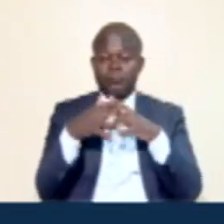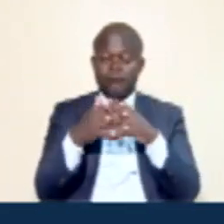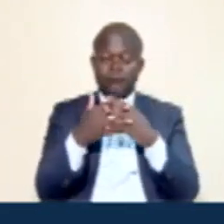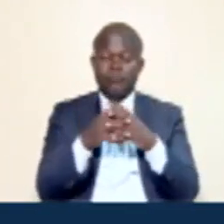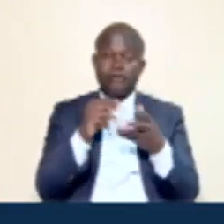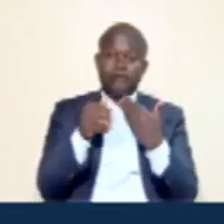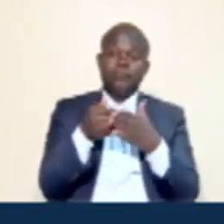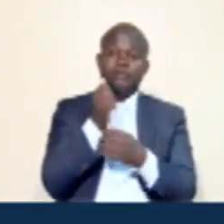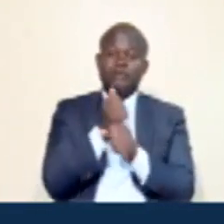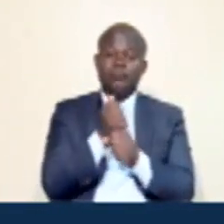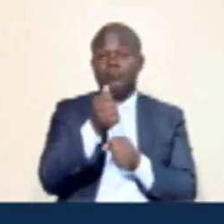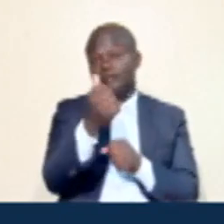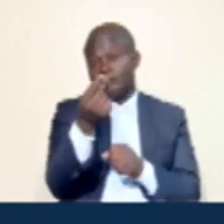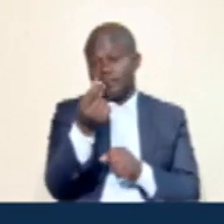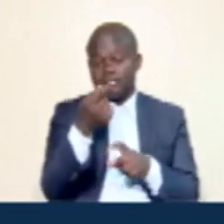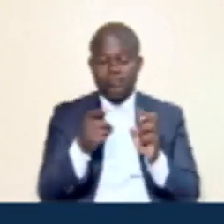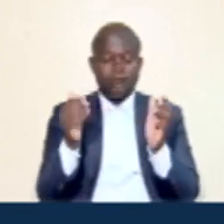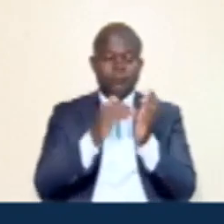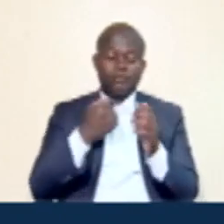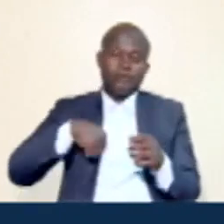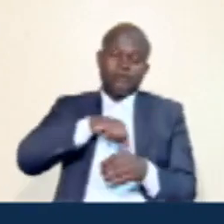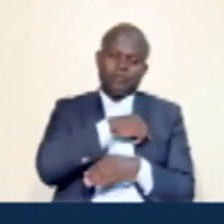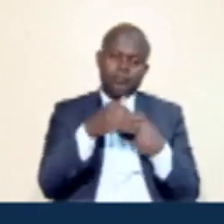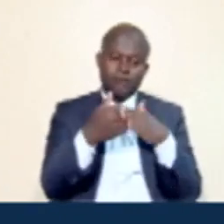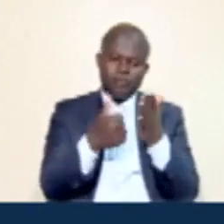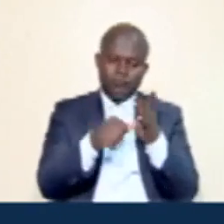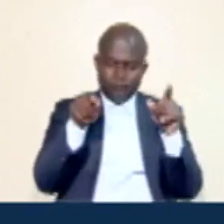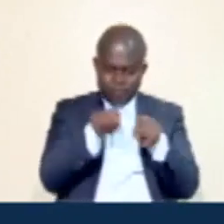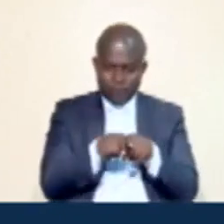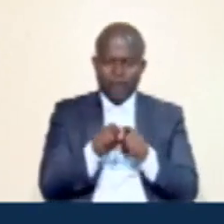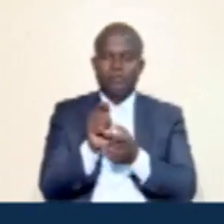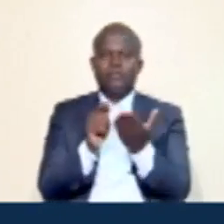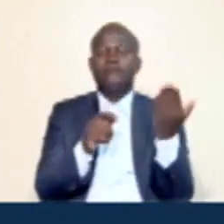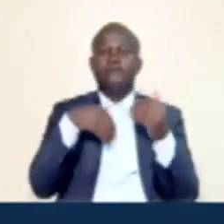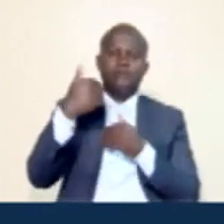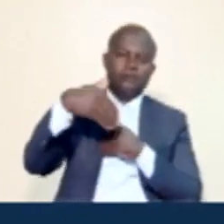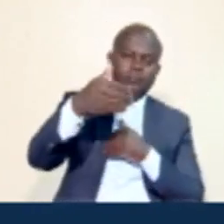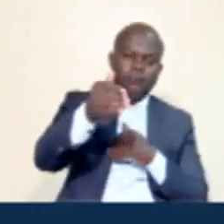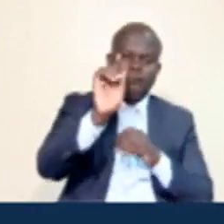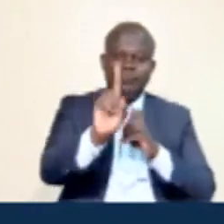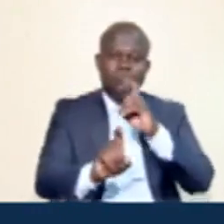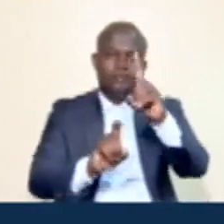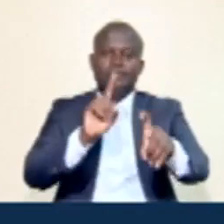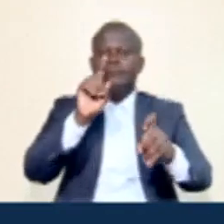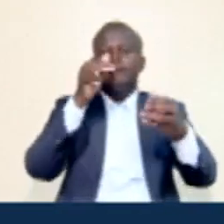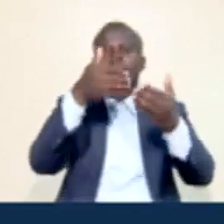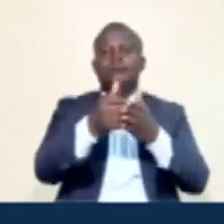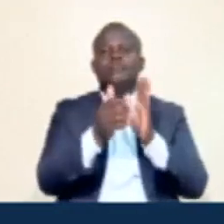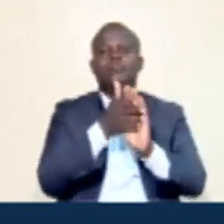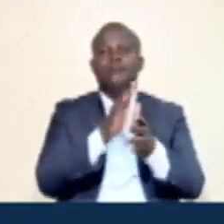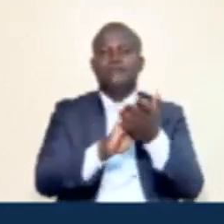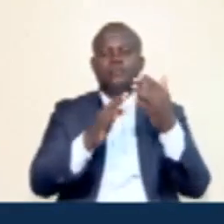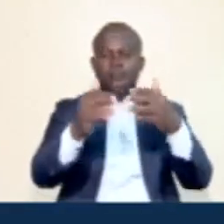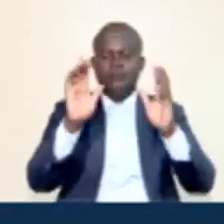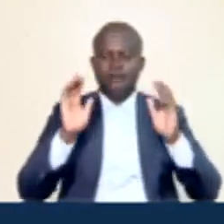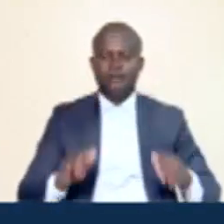bakogosha bagakorera ayo mafaranga twebwe ugasanga ikibazo ni cya kindi cyo guhora tubaza tugaherera aho ngaho